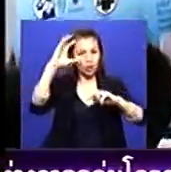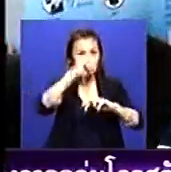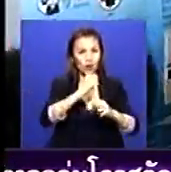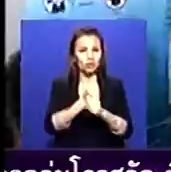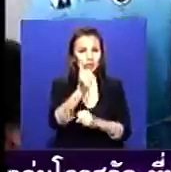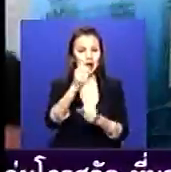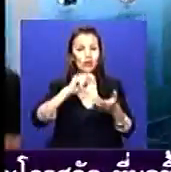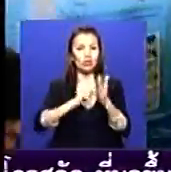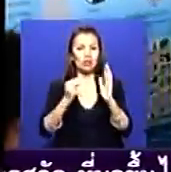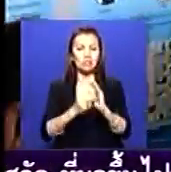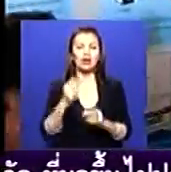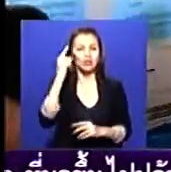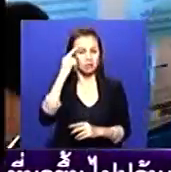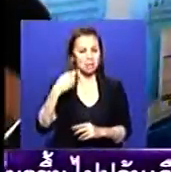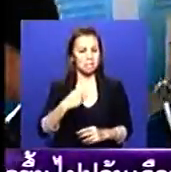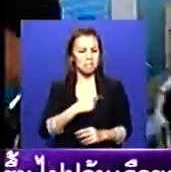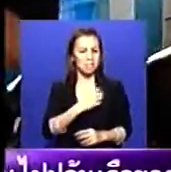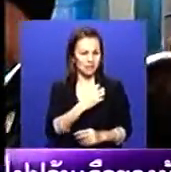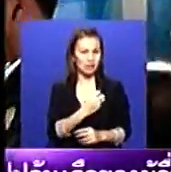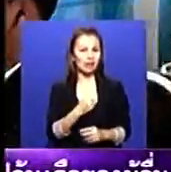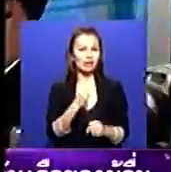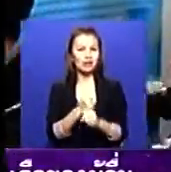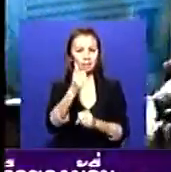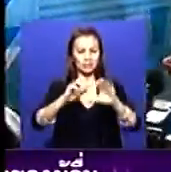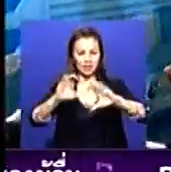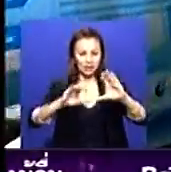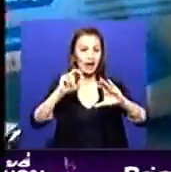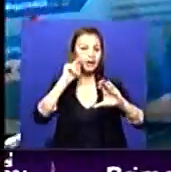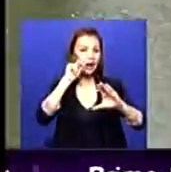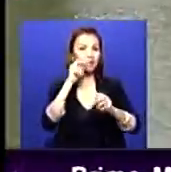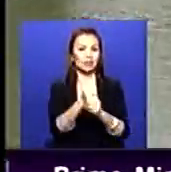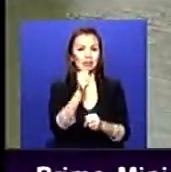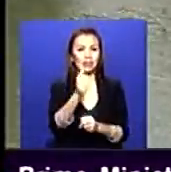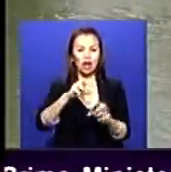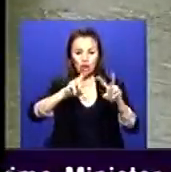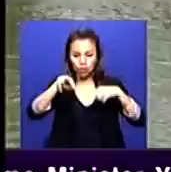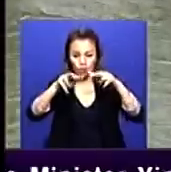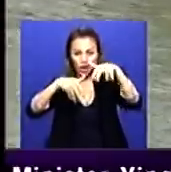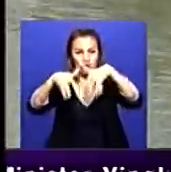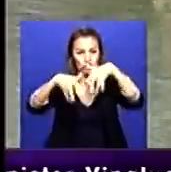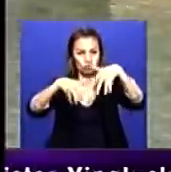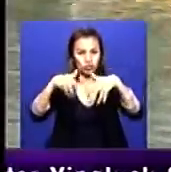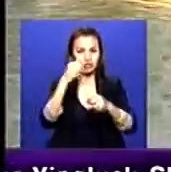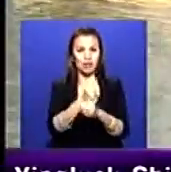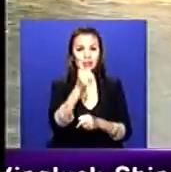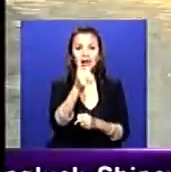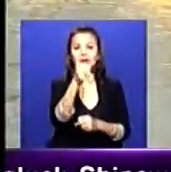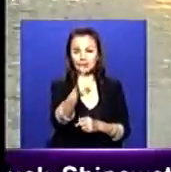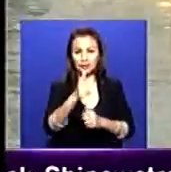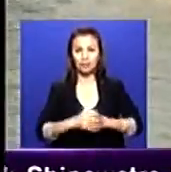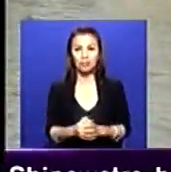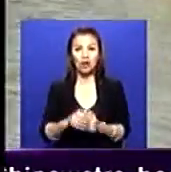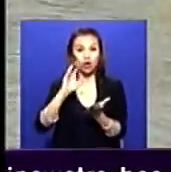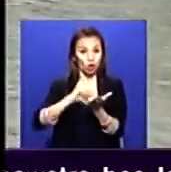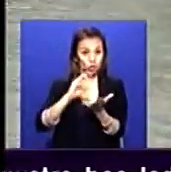จในการบริหารจัดการน้ำและเป็นประโยชน์ในการแจ้งเตือนและดูแลประชาชนอย่างมีประสิทธิภาพและสามารถนำข้อมูลไป